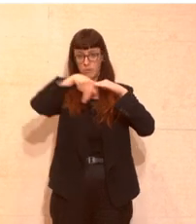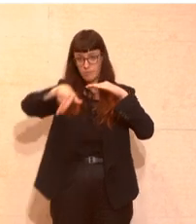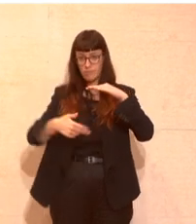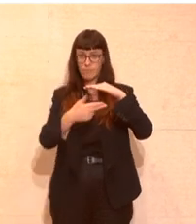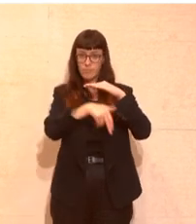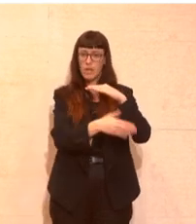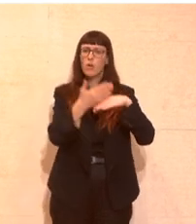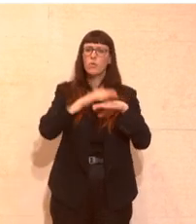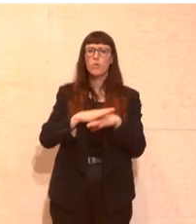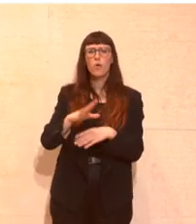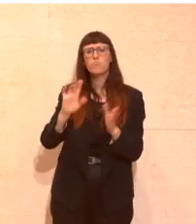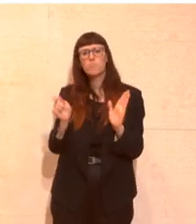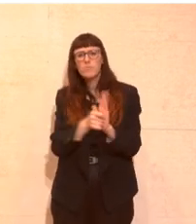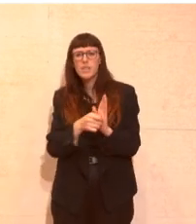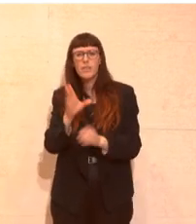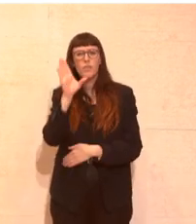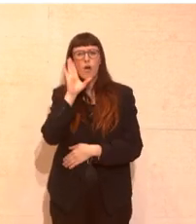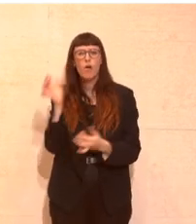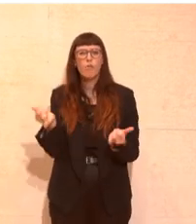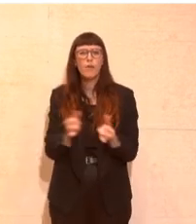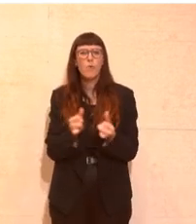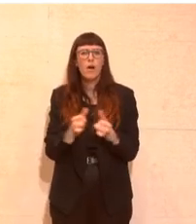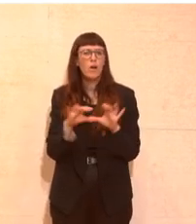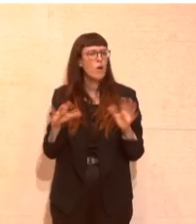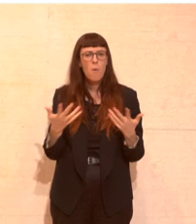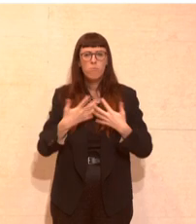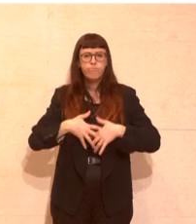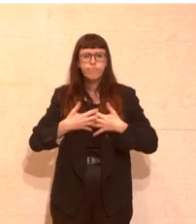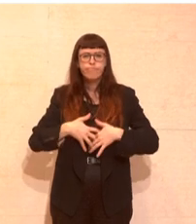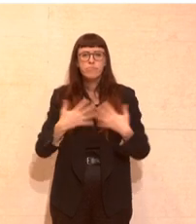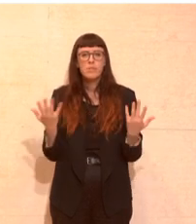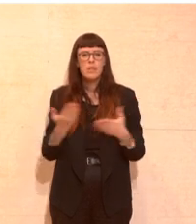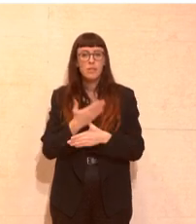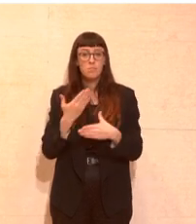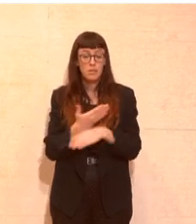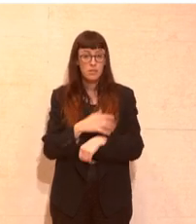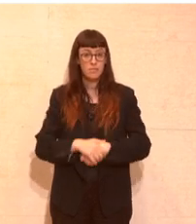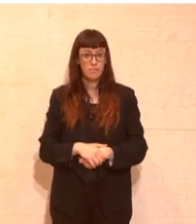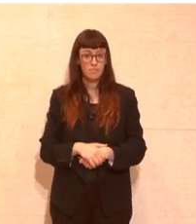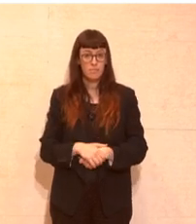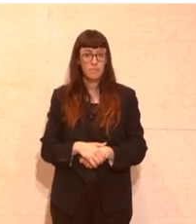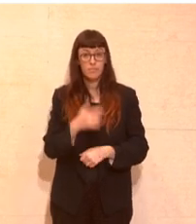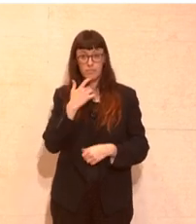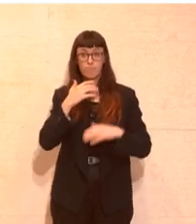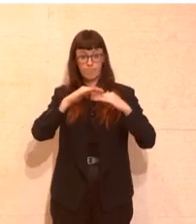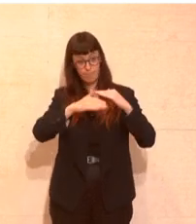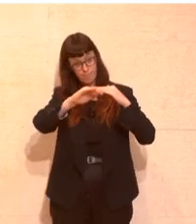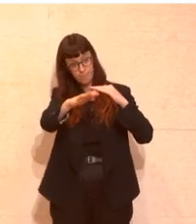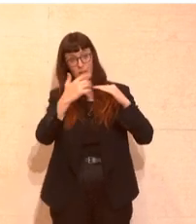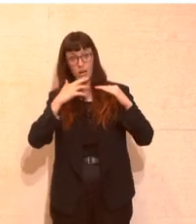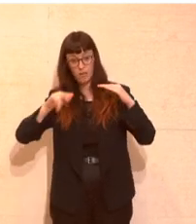dort. Est-ce que vous savez ce qui se passe pour ce dauphin? Comment fait-il pour dormir et continuer à respirer?